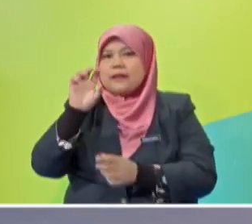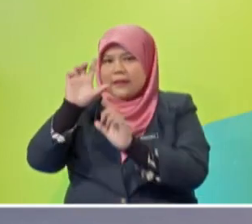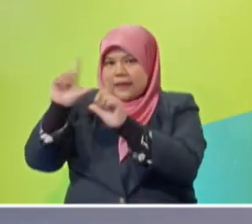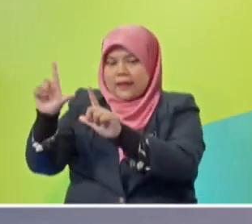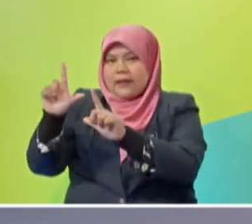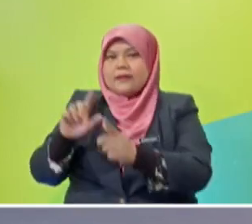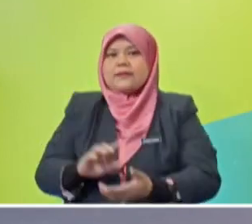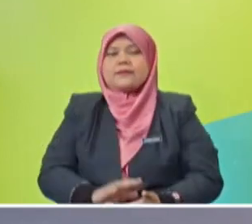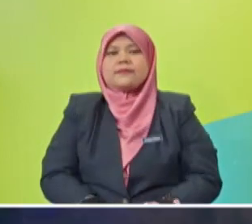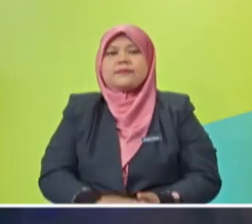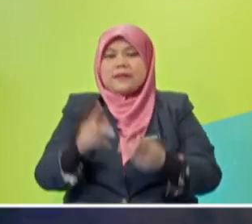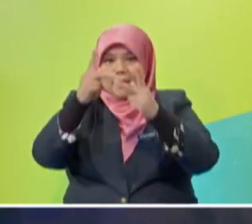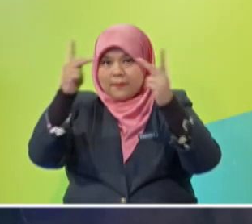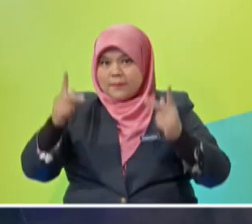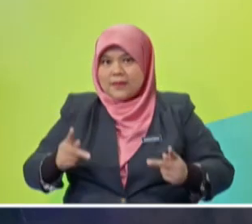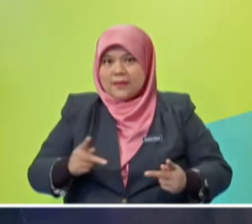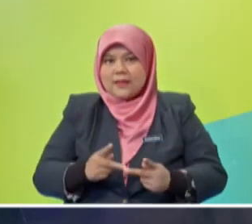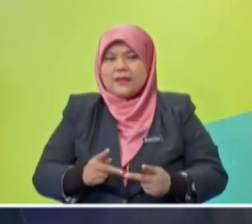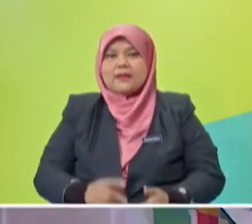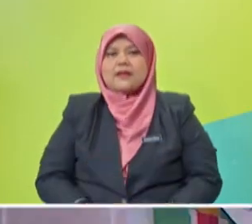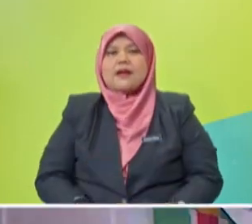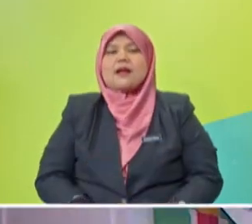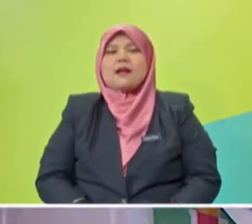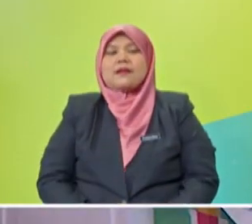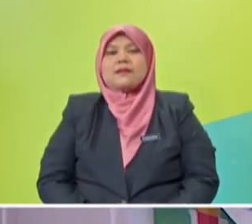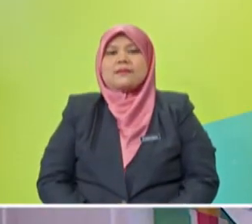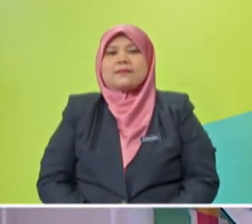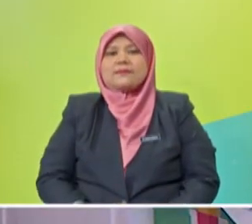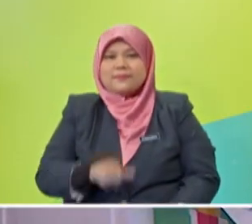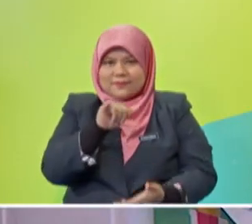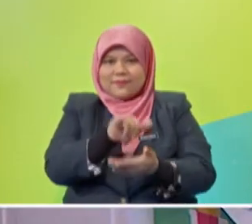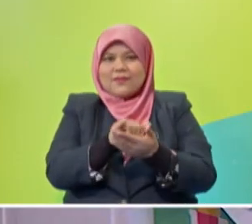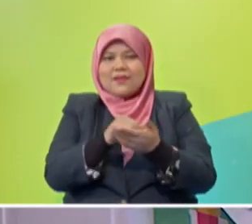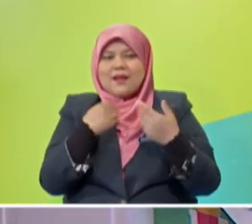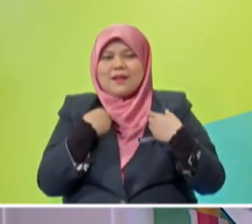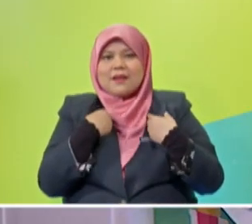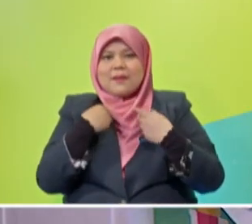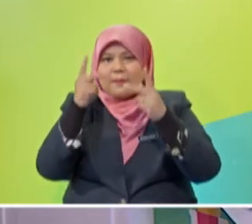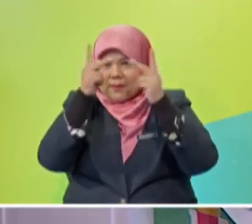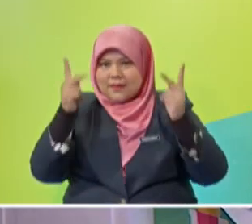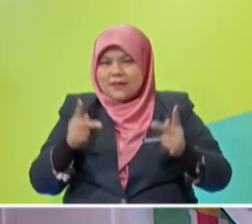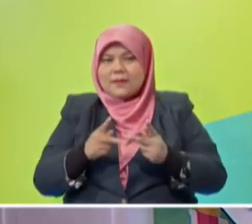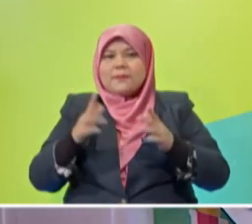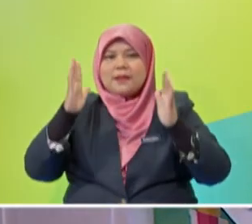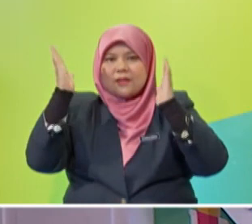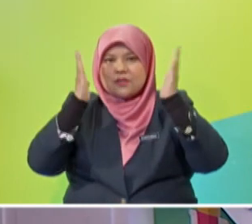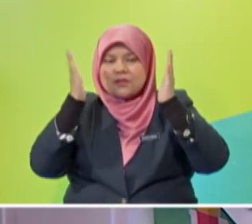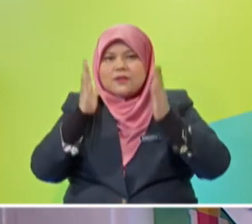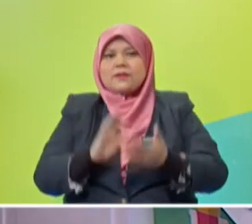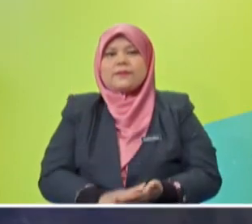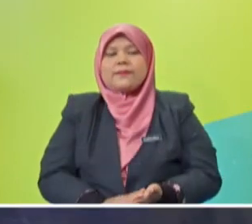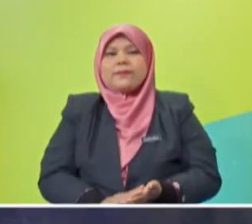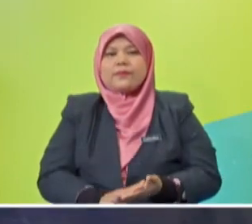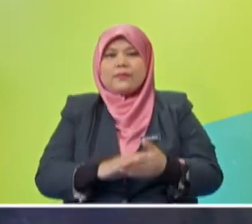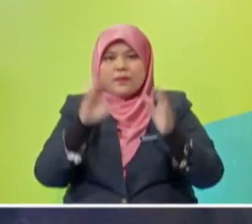telah kita sediakan. Okey. Okay. Inilah fungsi peta dekat sini. Betul. Ini peta Malaysia. Okey. Baiklah kita teruskan dengan gambar